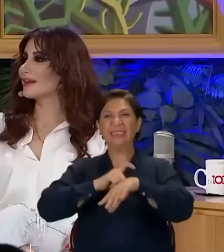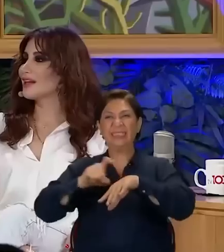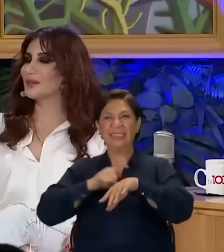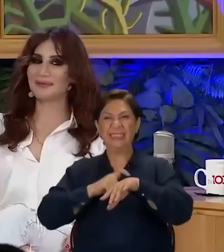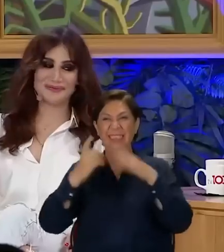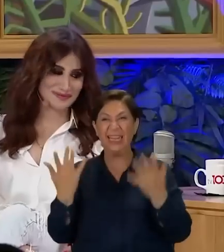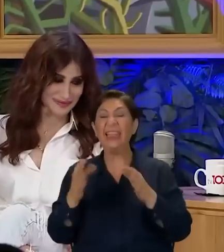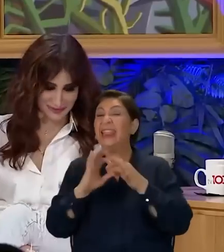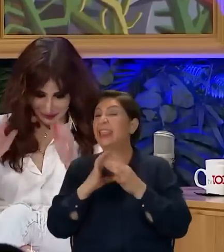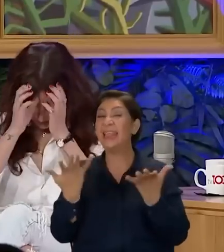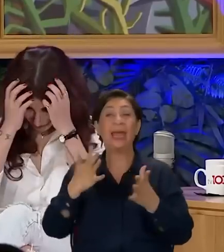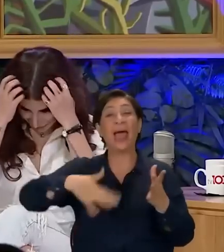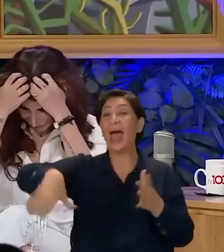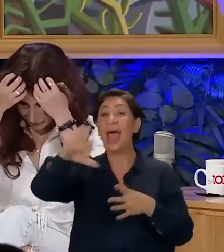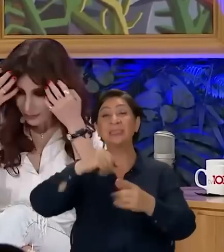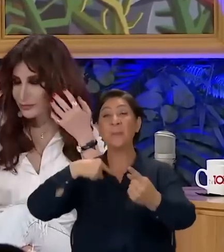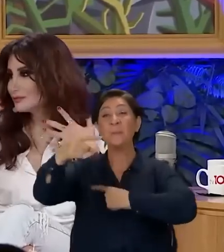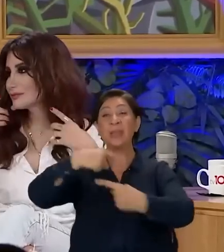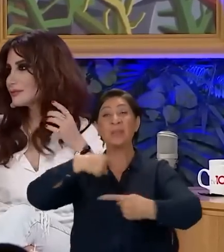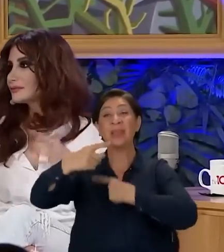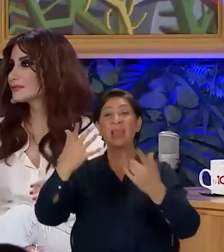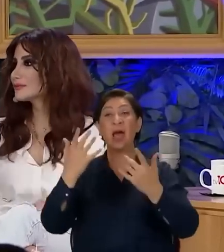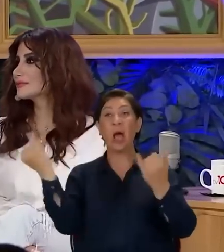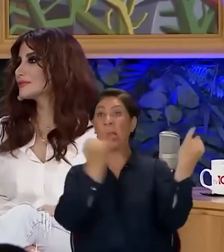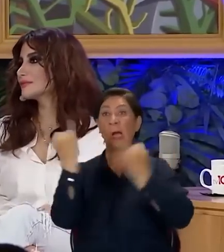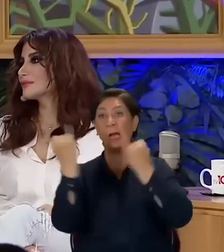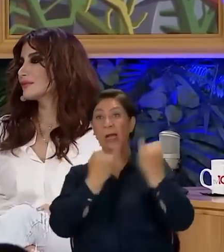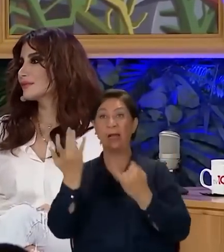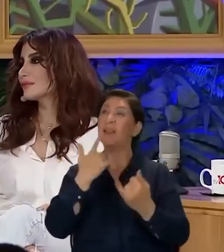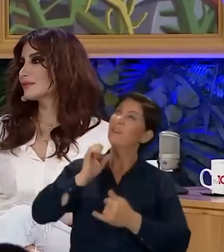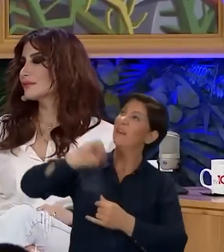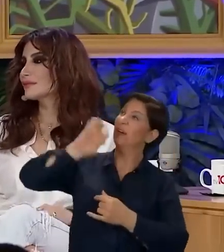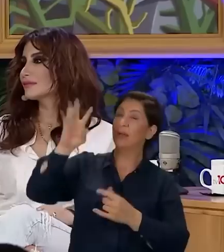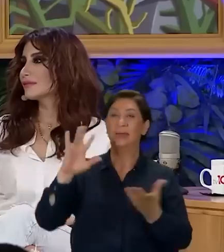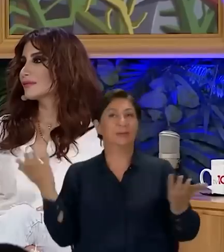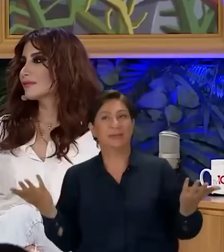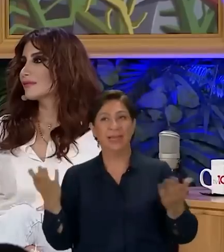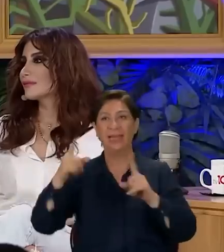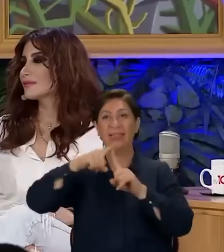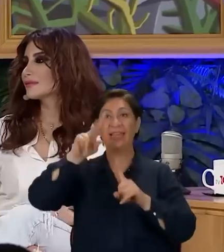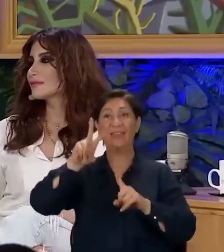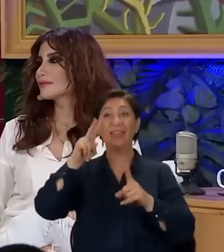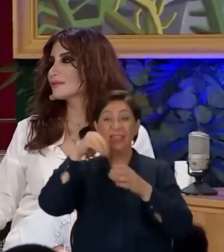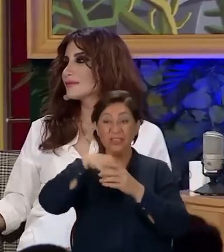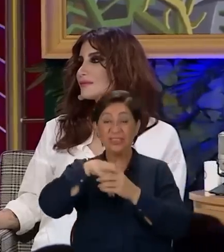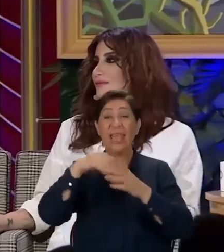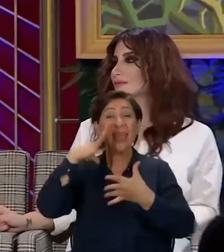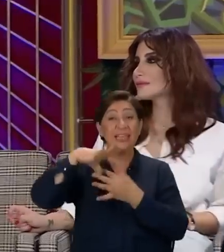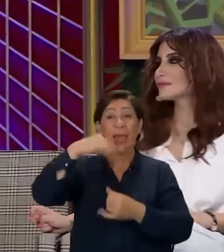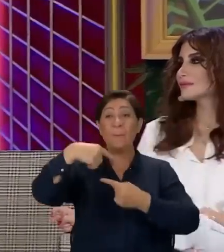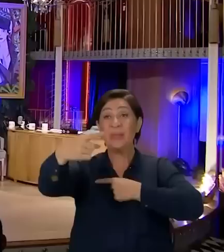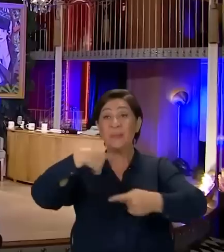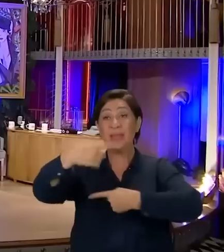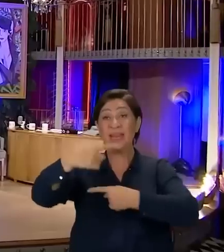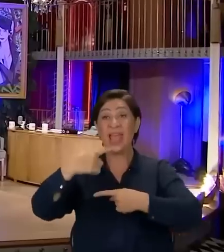sinirli? Neden herkes birbirine bu kadar atarlanıyor? Ve neden televizyonda insanlar